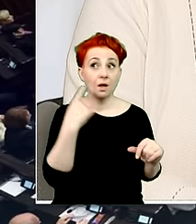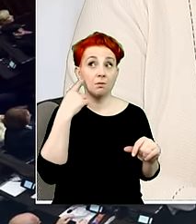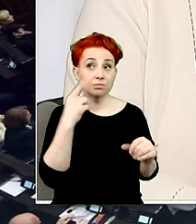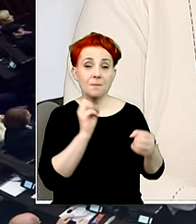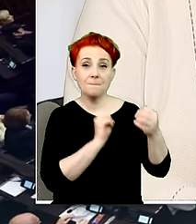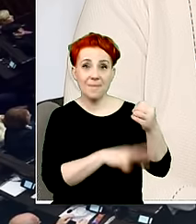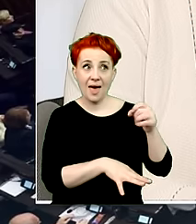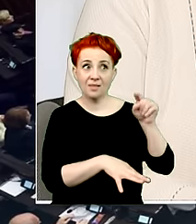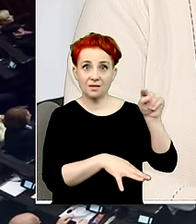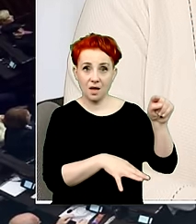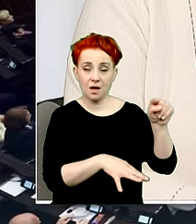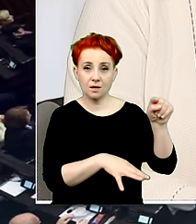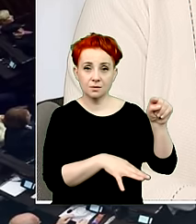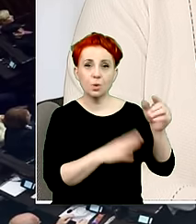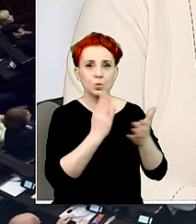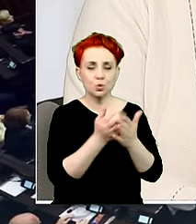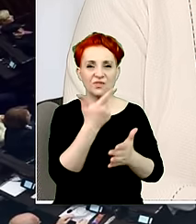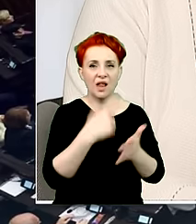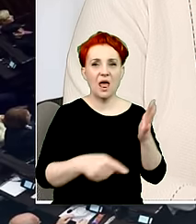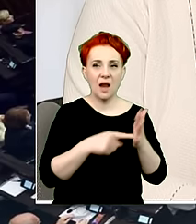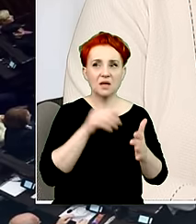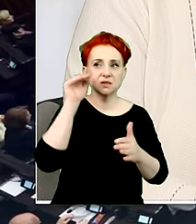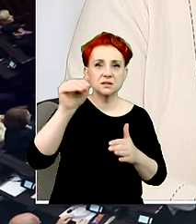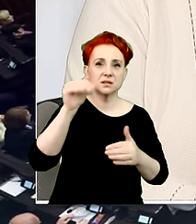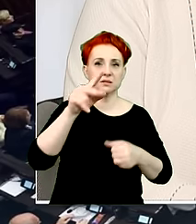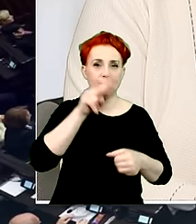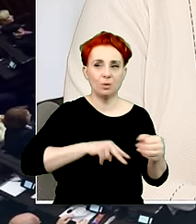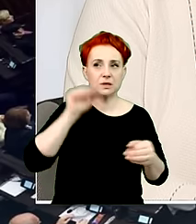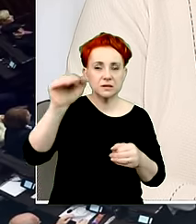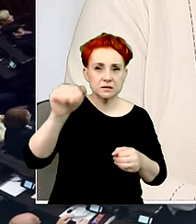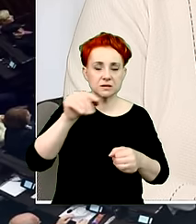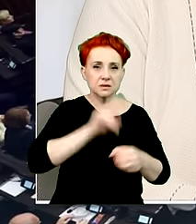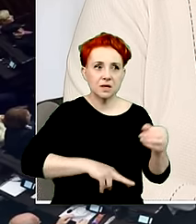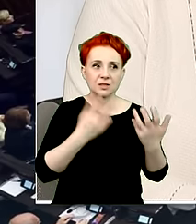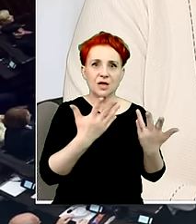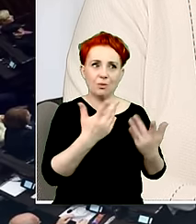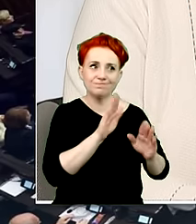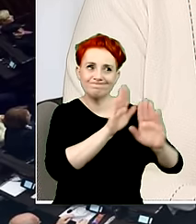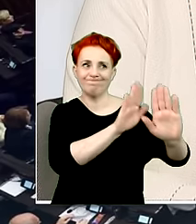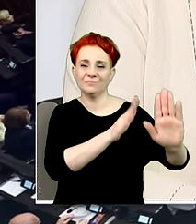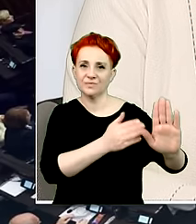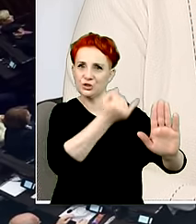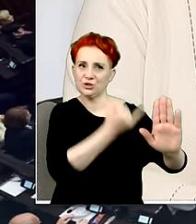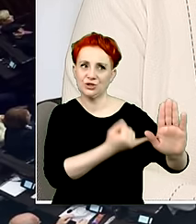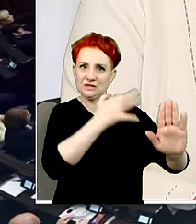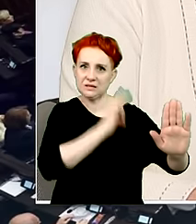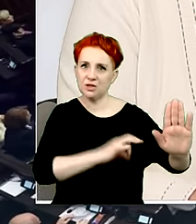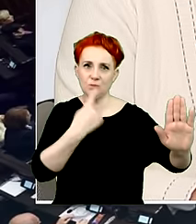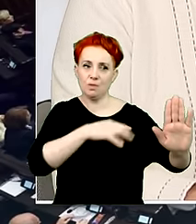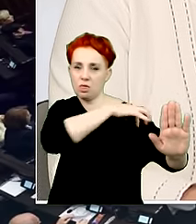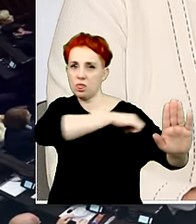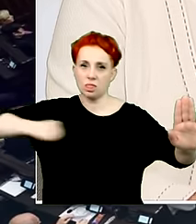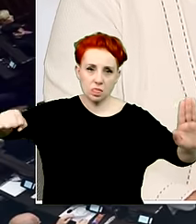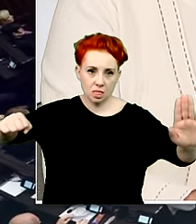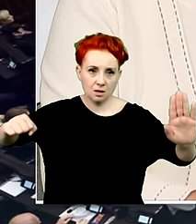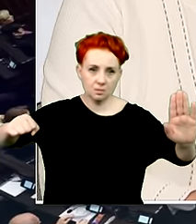wielokrotnie interweniował na policji, chciał ustrzec swoje dziecko przed tym, żeby nie było zwerbowane przez ten